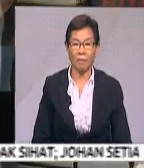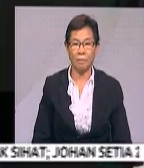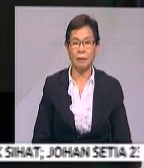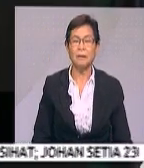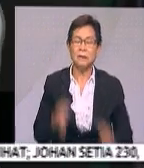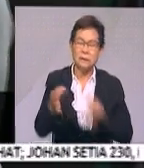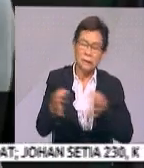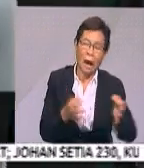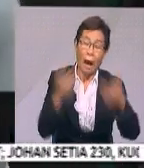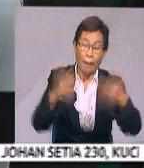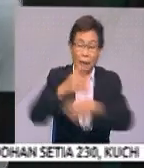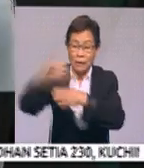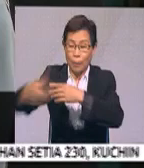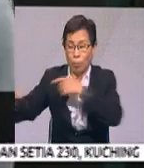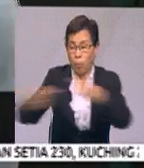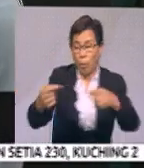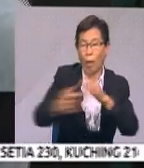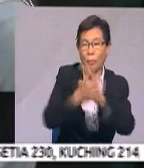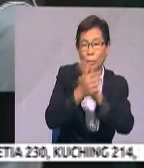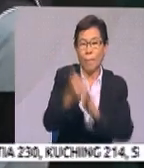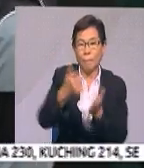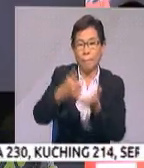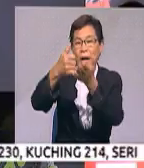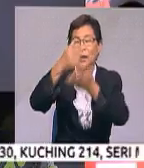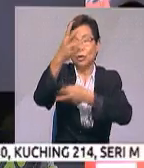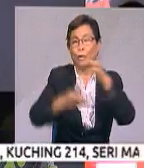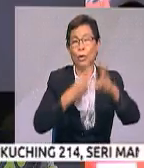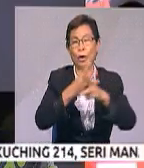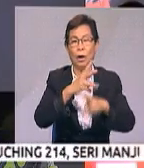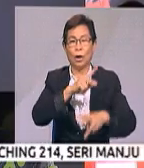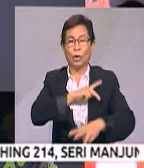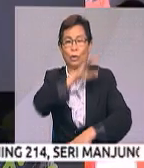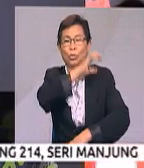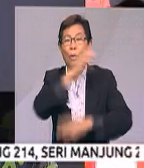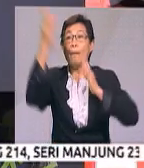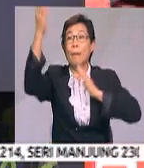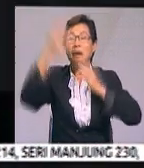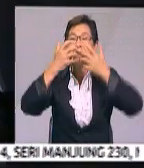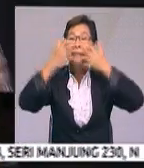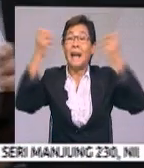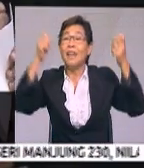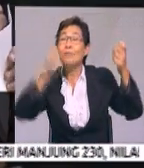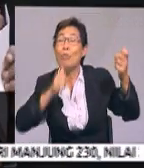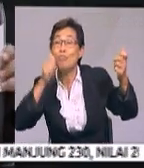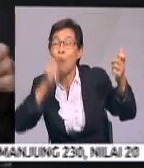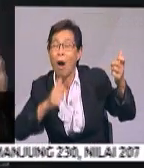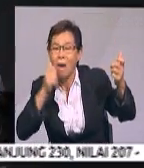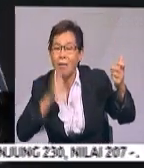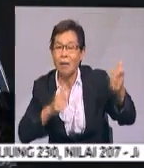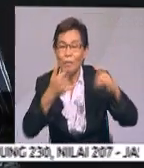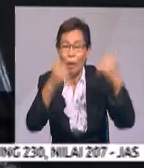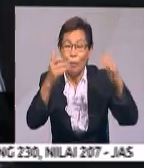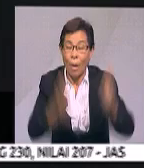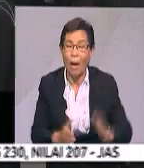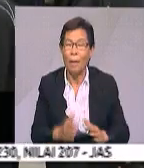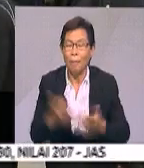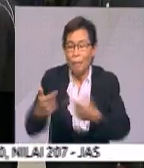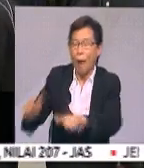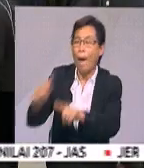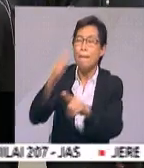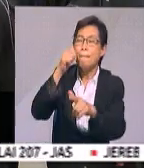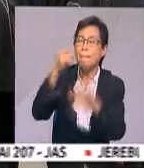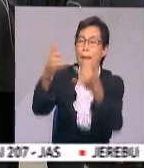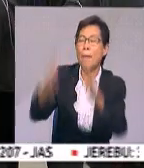Jelas beliau selepas menamakan saingan kelaikan Piala Dunia, Ketua Jurulatih Malaysian Tigers, Dharma Raja Abdullah membenarkan kesemua pemain